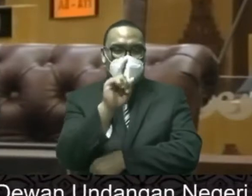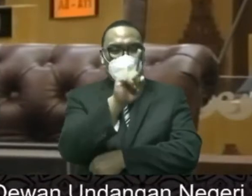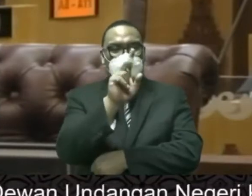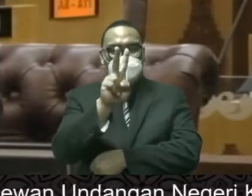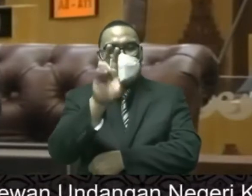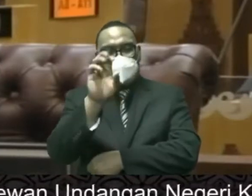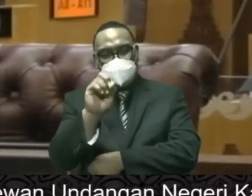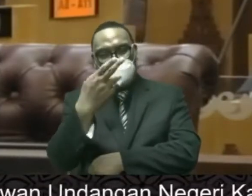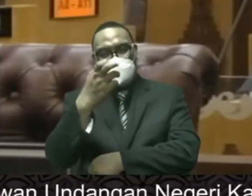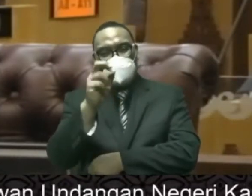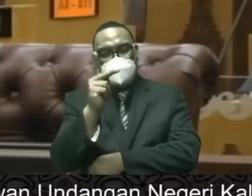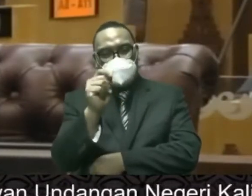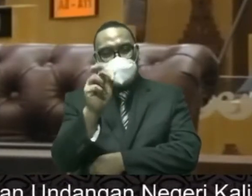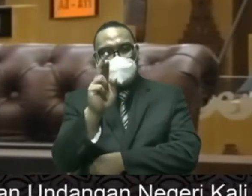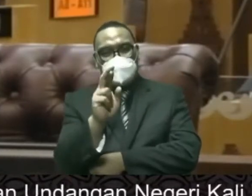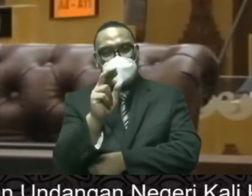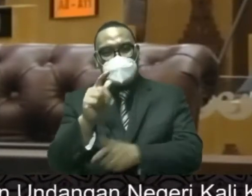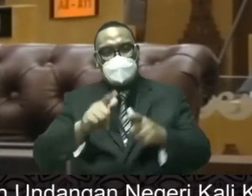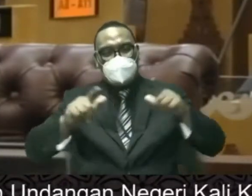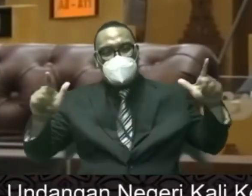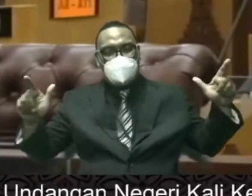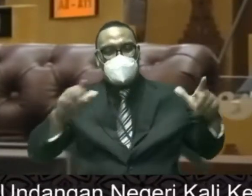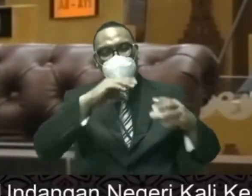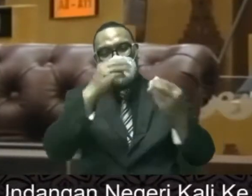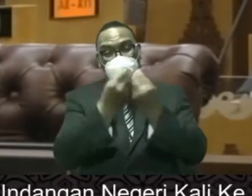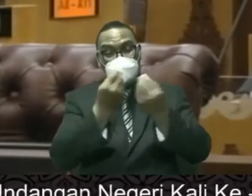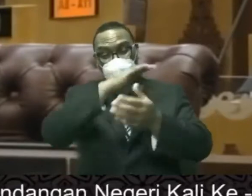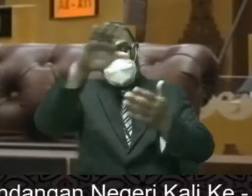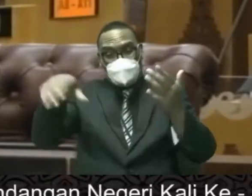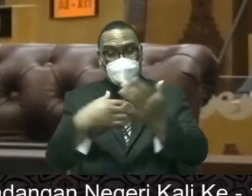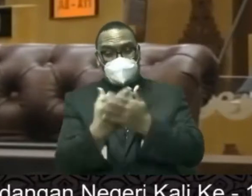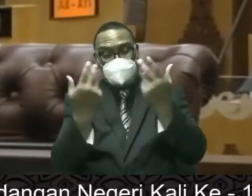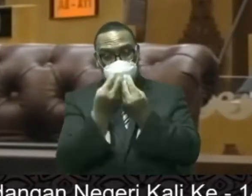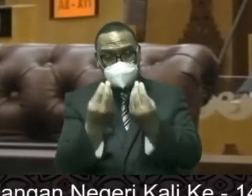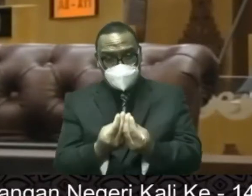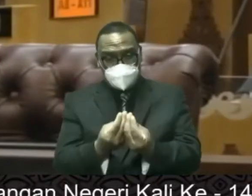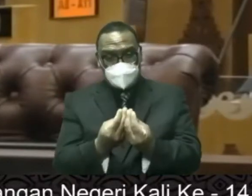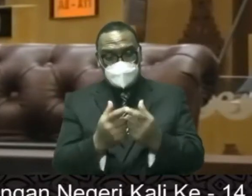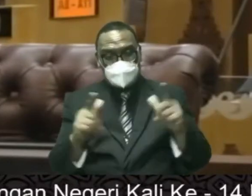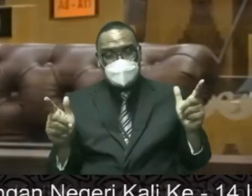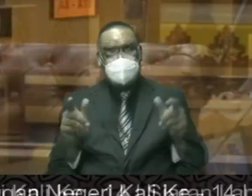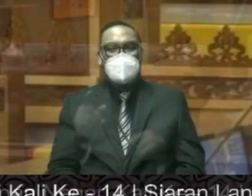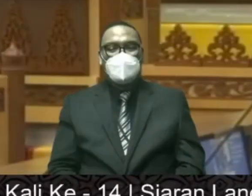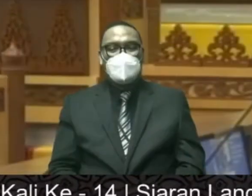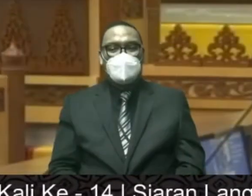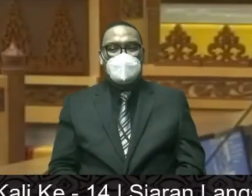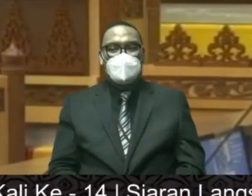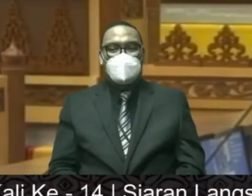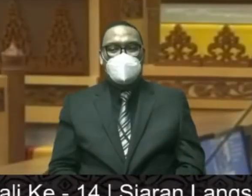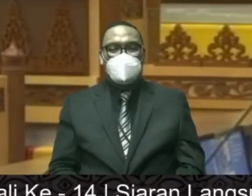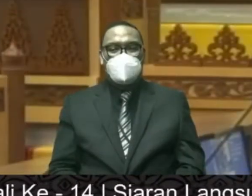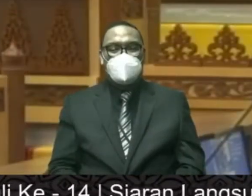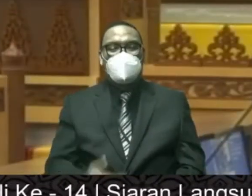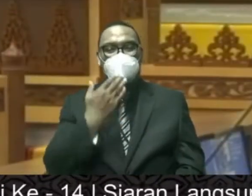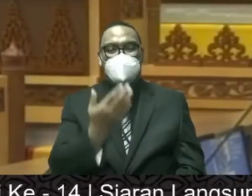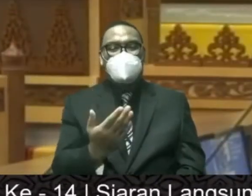53 hektare menjadikan keluasan keseluruhan 268 points hektar Oh makasih